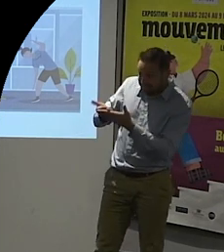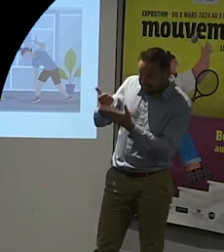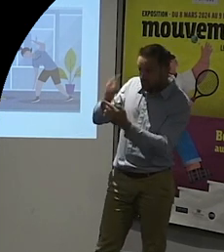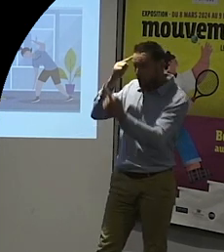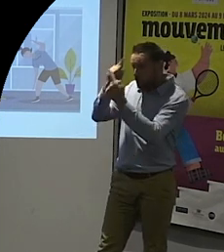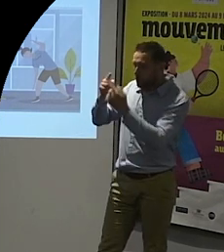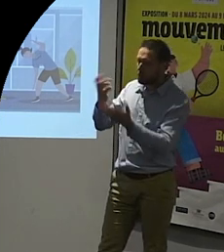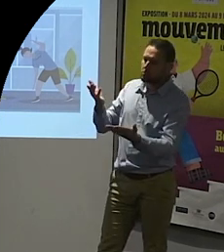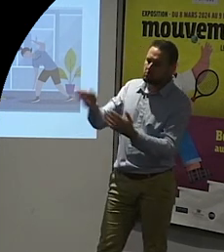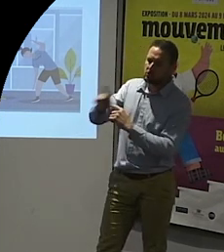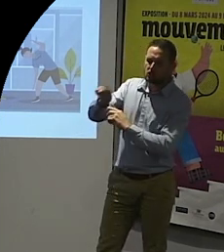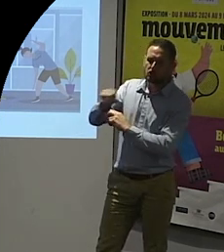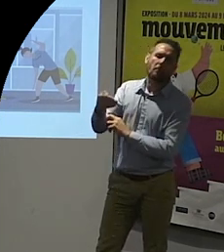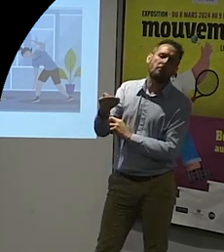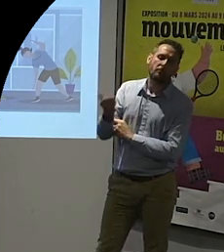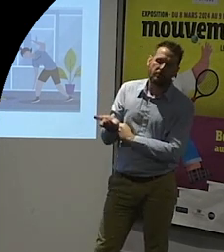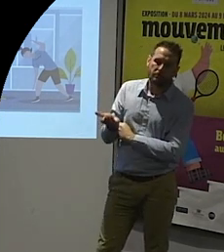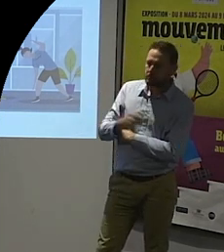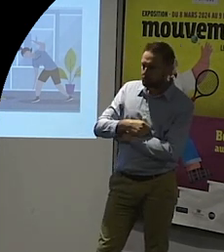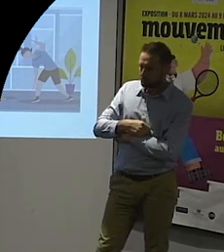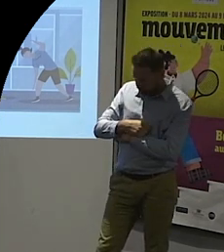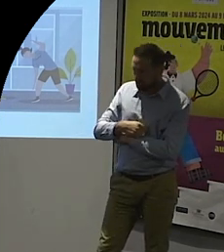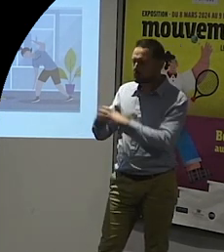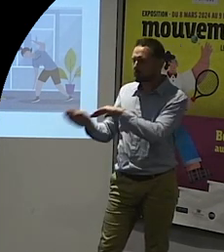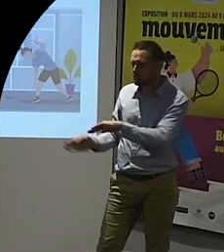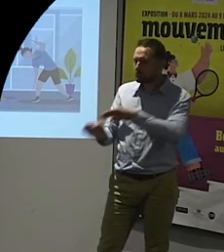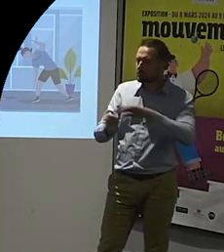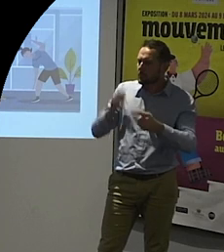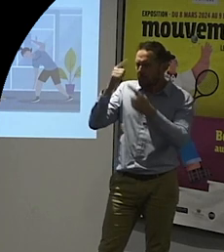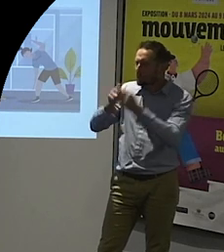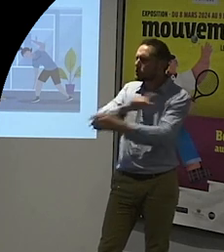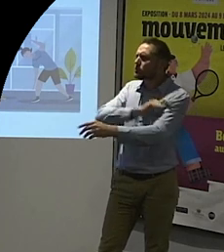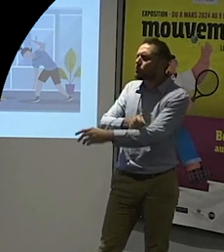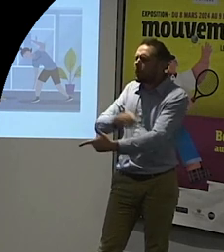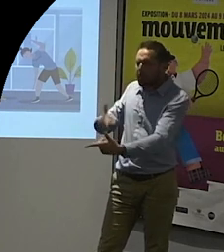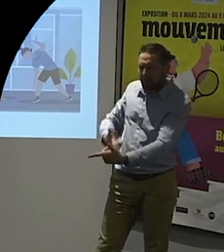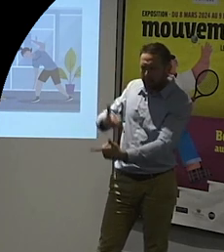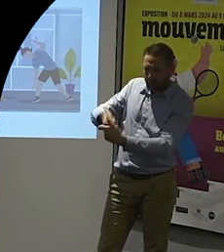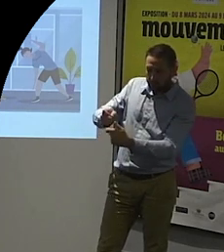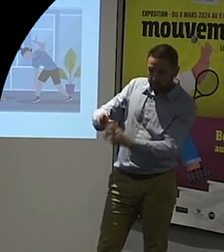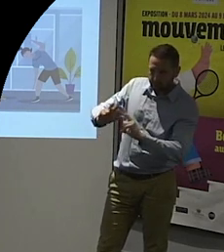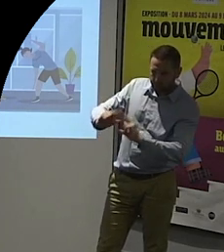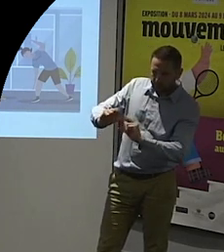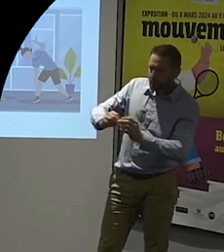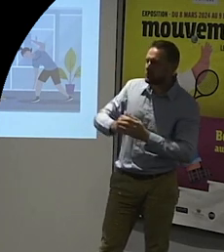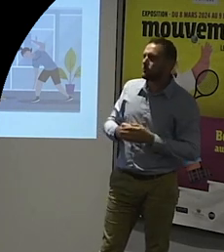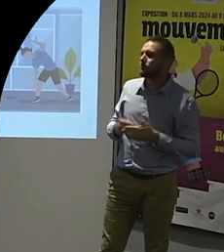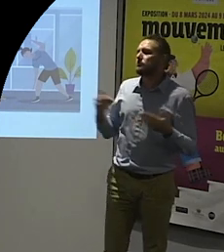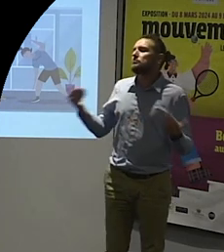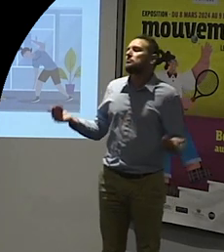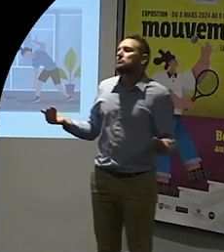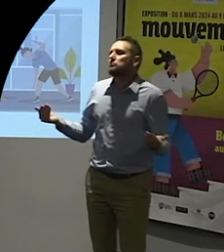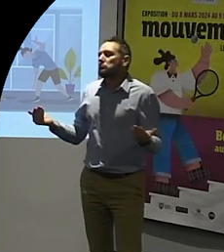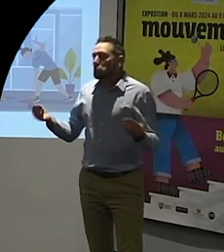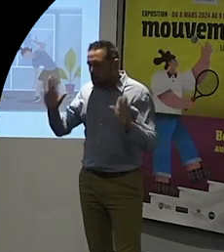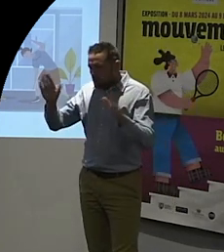Je passe au sport adapté puisque c'est l'objet de la soirée. Le sport adapté, moi, je vais commencer d'abord par